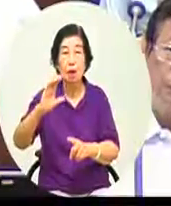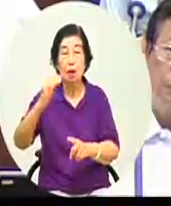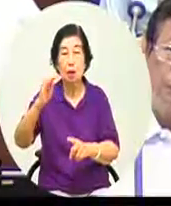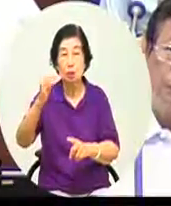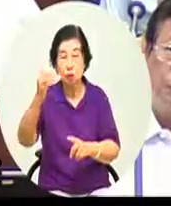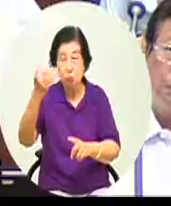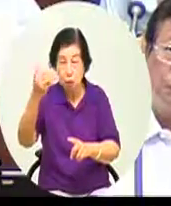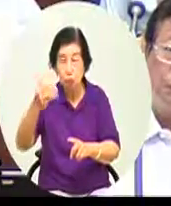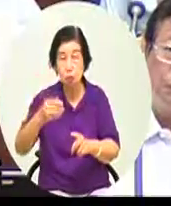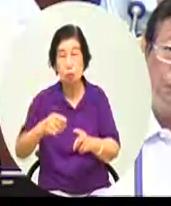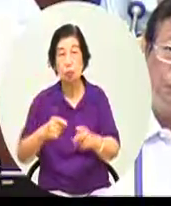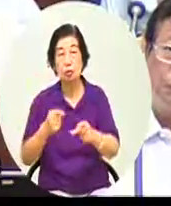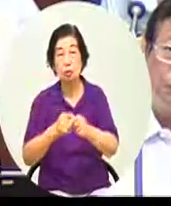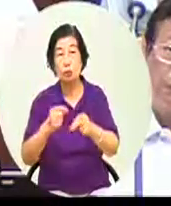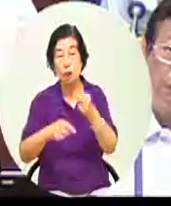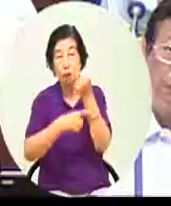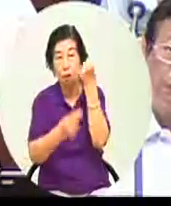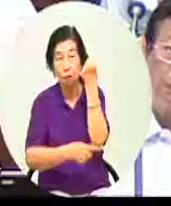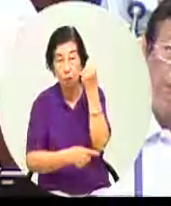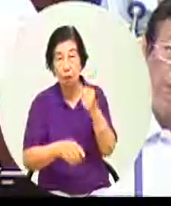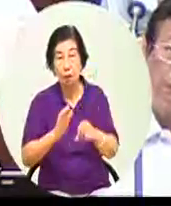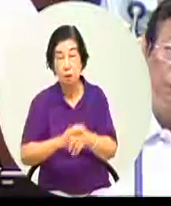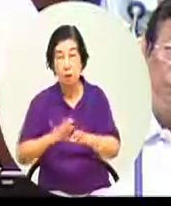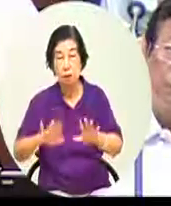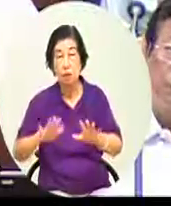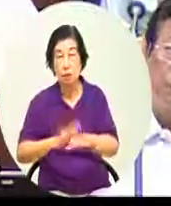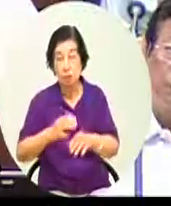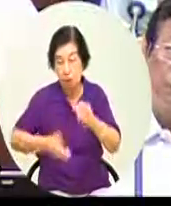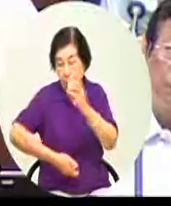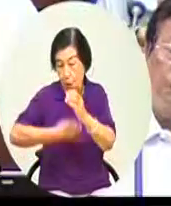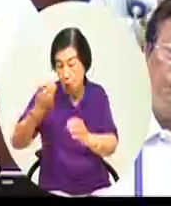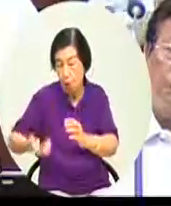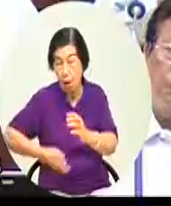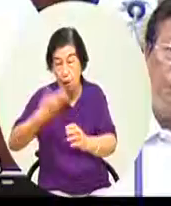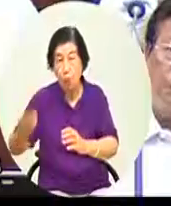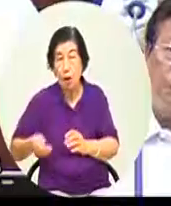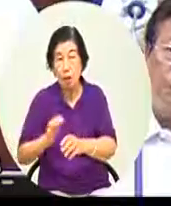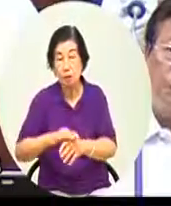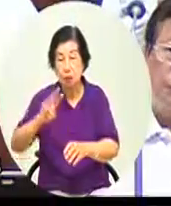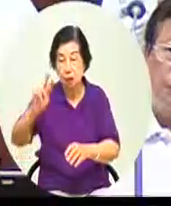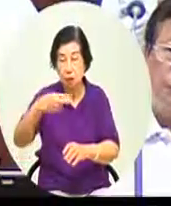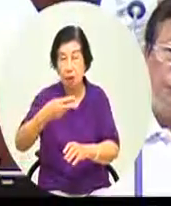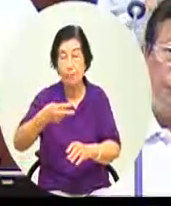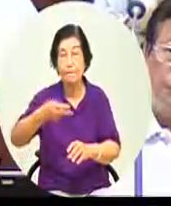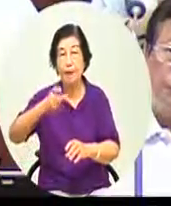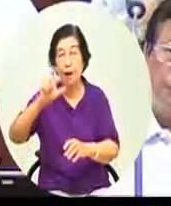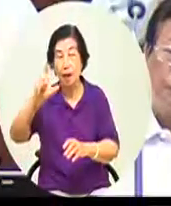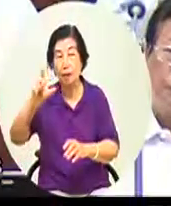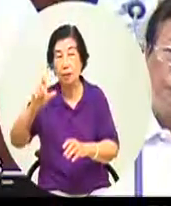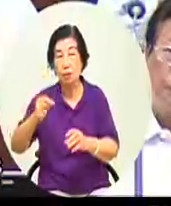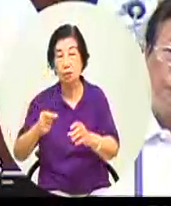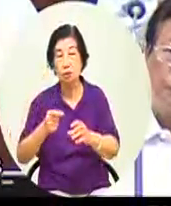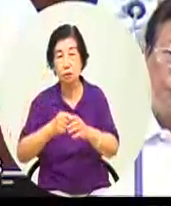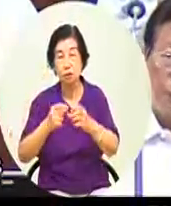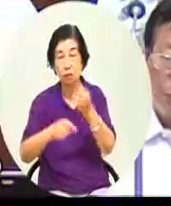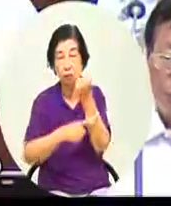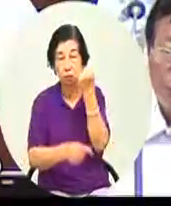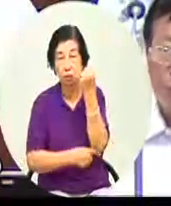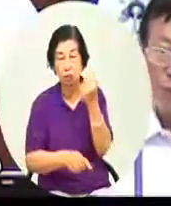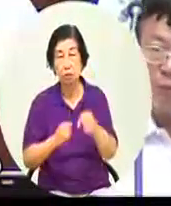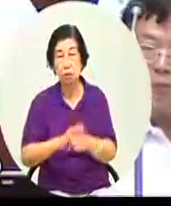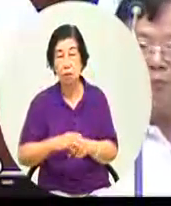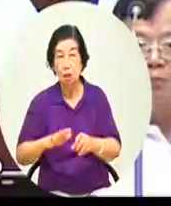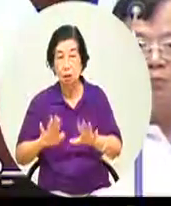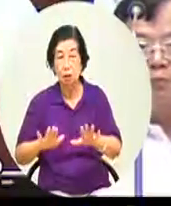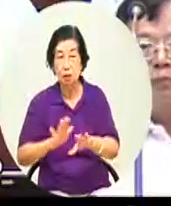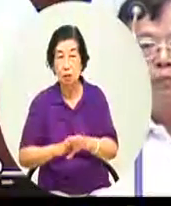掘的这个深度呢，已经286公尺了，能886公尺啊。所以这个部分，我们已经利用科技，也利用在